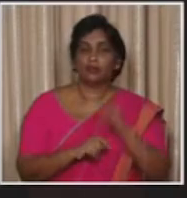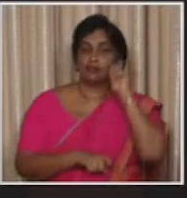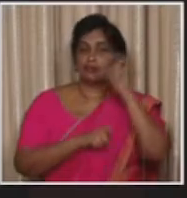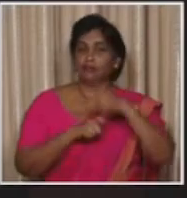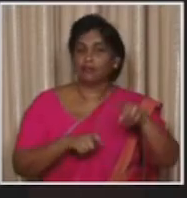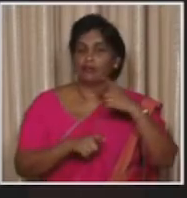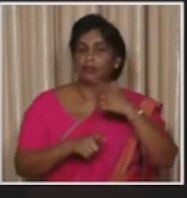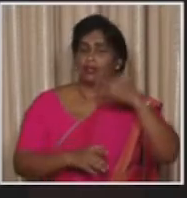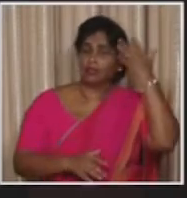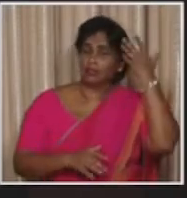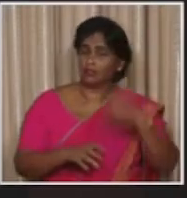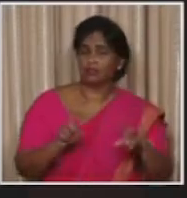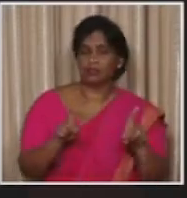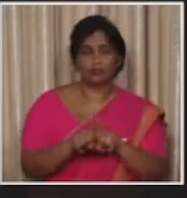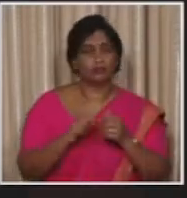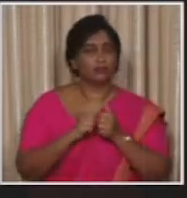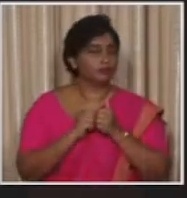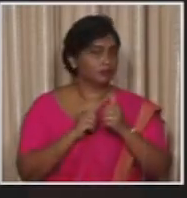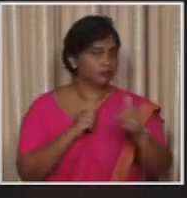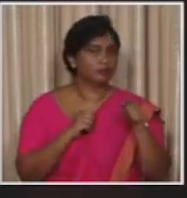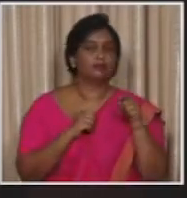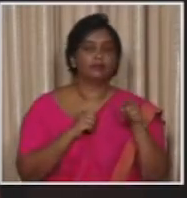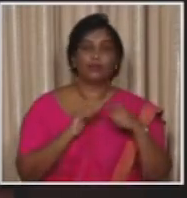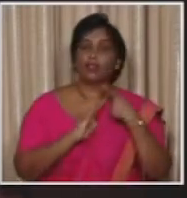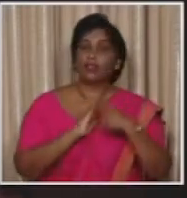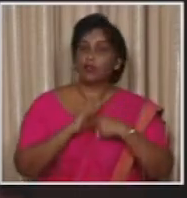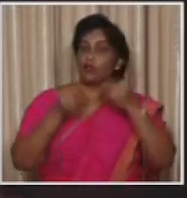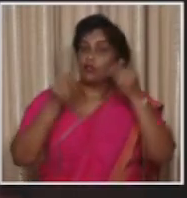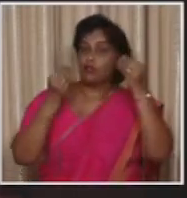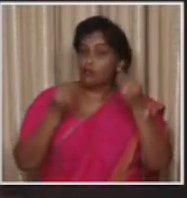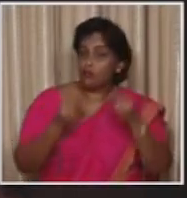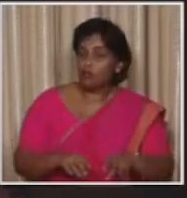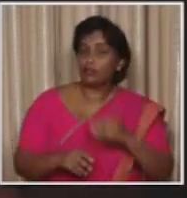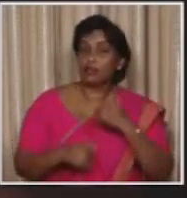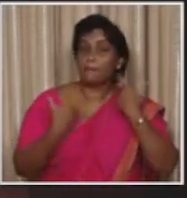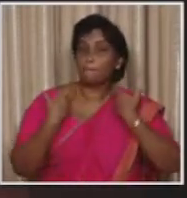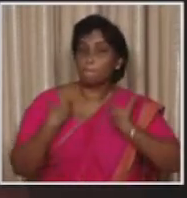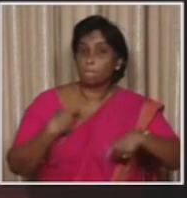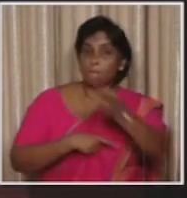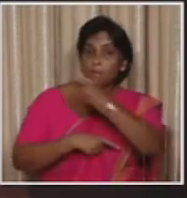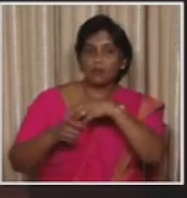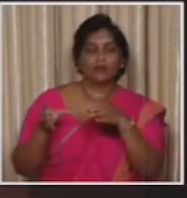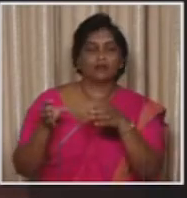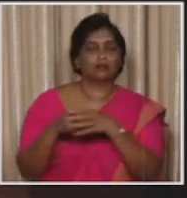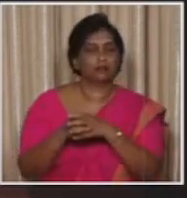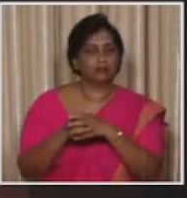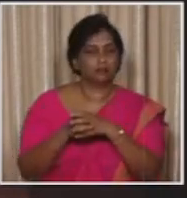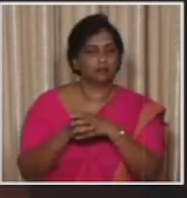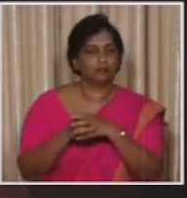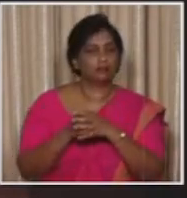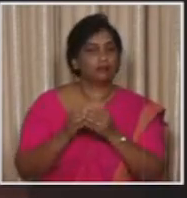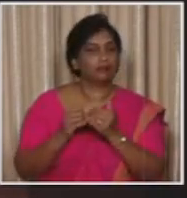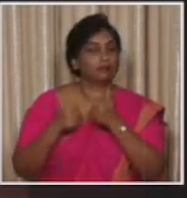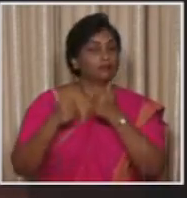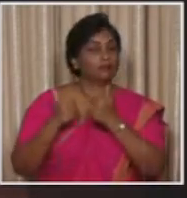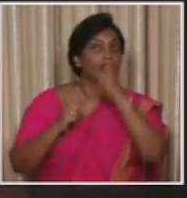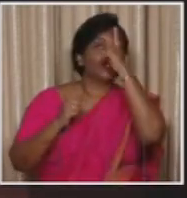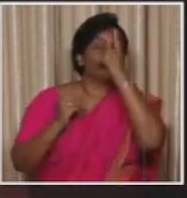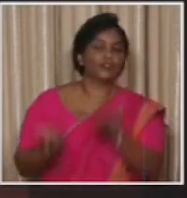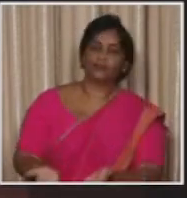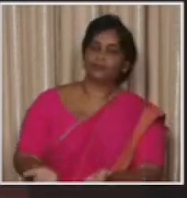මහජනතාව මරණ මංචකයට ගෙනියනවා. රට බංකොලොත් කරපු රාජපක්ෂ හවුල ගෙනියනවා දිව්‍ය